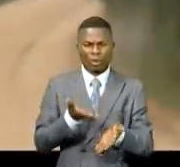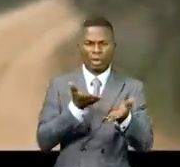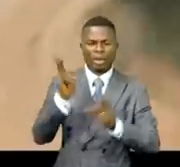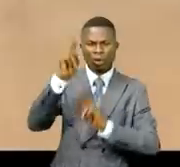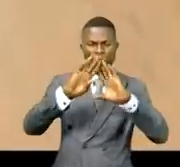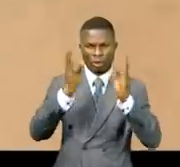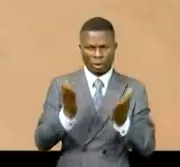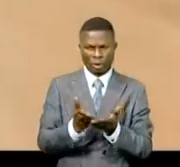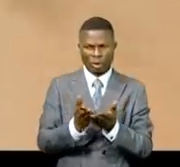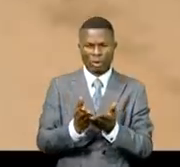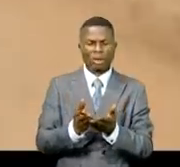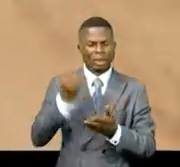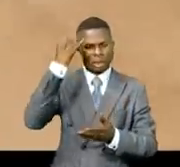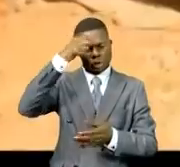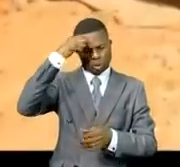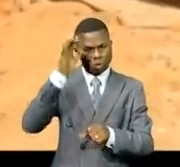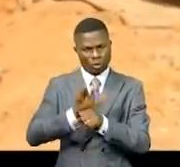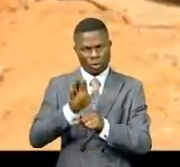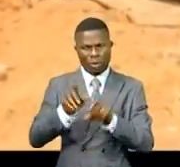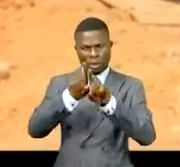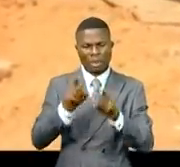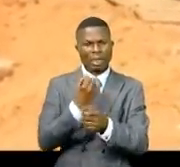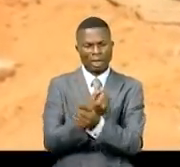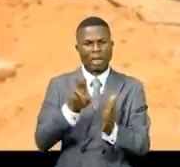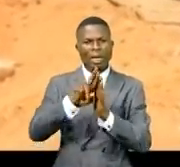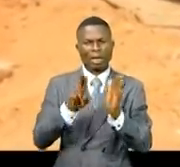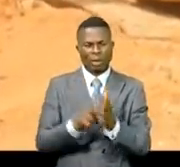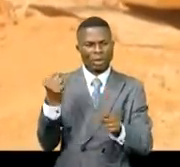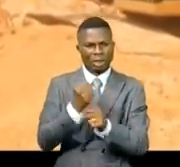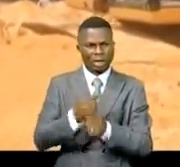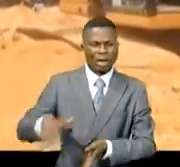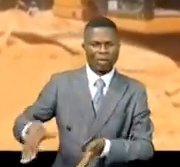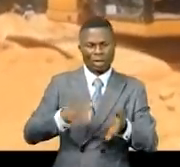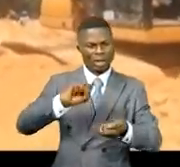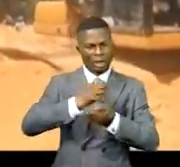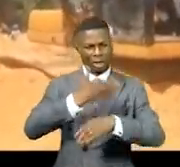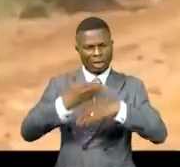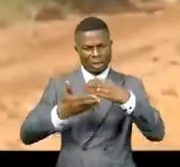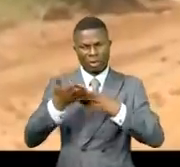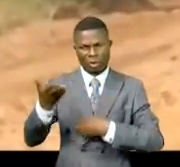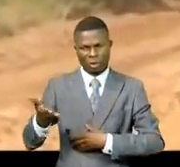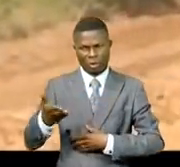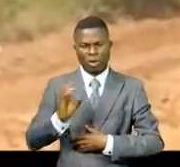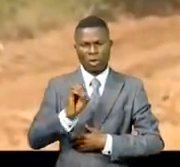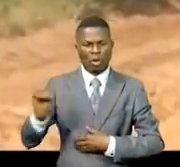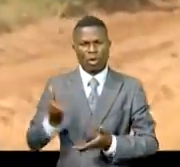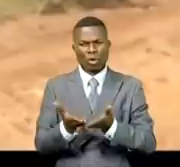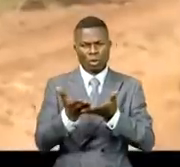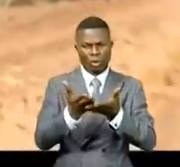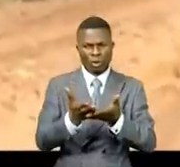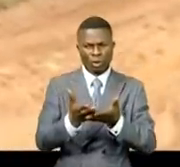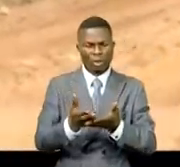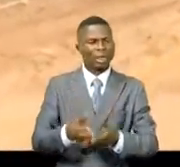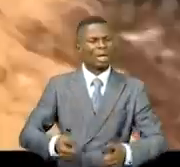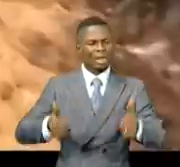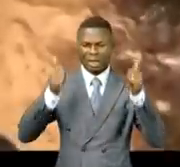de Mwenga qui a longtemps souffert, mais en respectant les règles de l'art. En dehors de ça, l'Office des routes se retire et décline